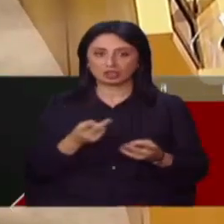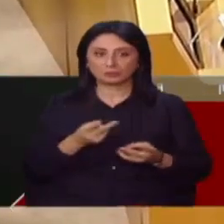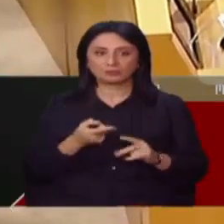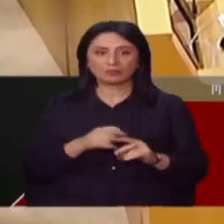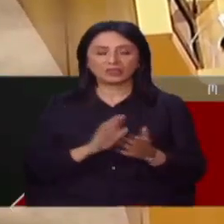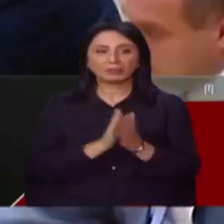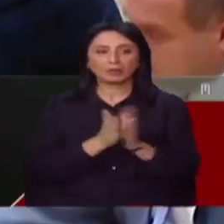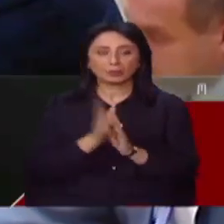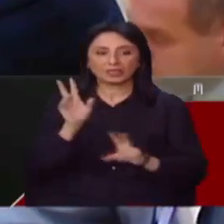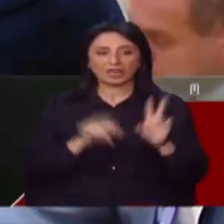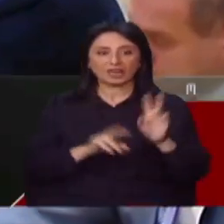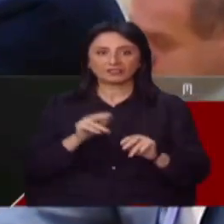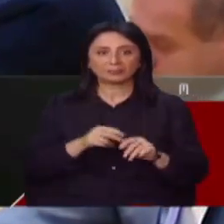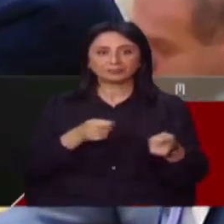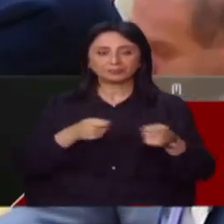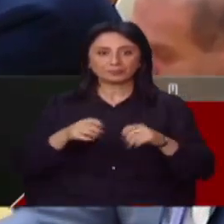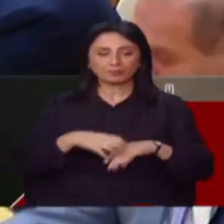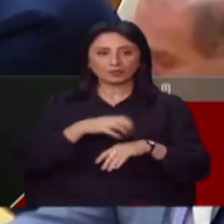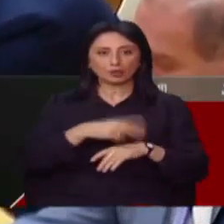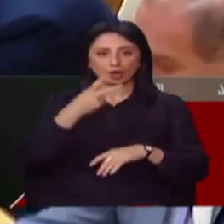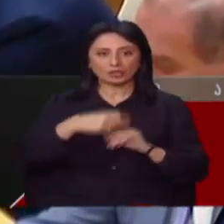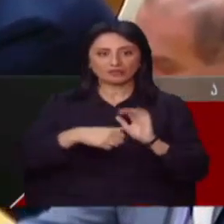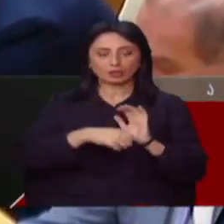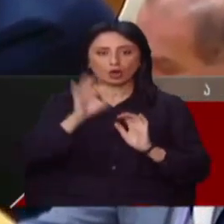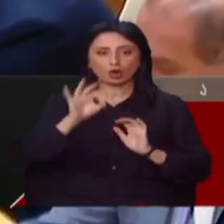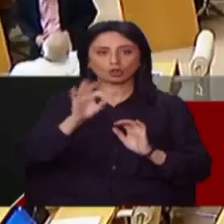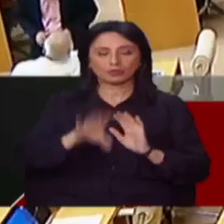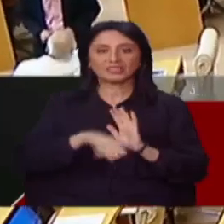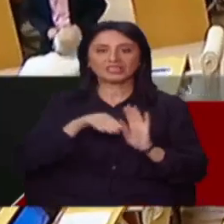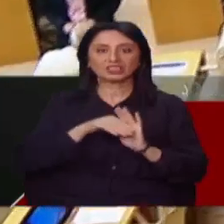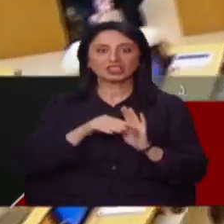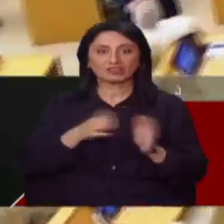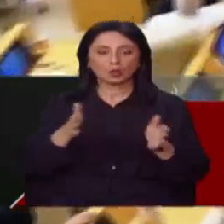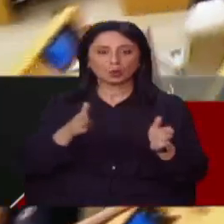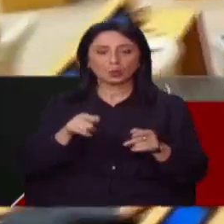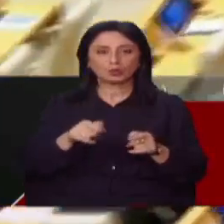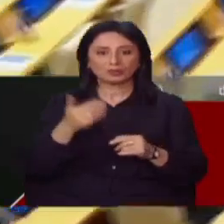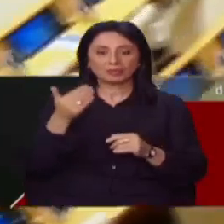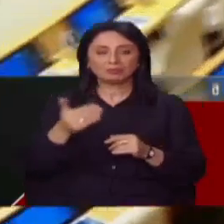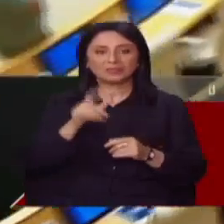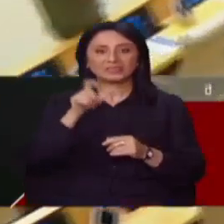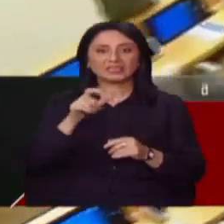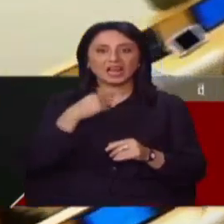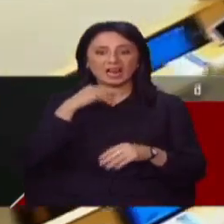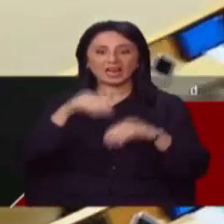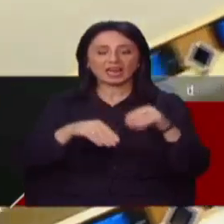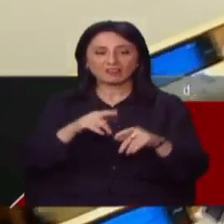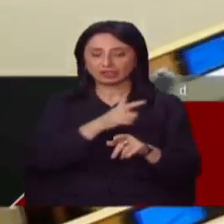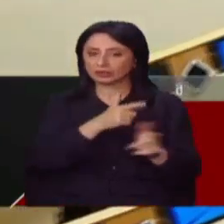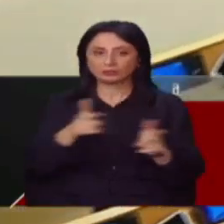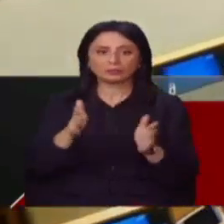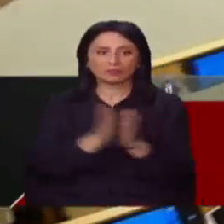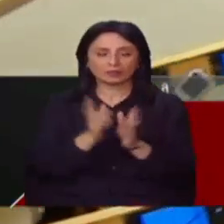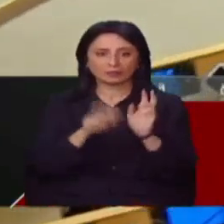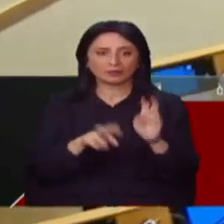ამ პირობის გათვალისწინებით მართველი პარტია 26 ოქტომბერს საარჩევნო ყუთებთან მისი ელექტორატის სრულ მობილიზაციას